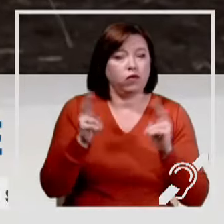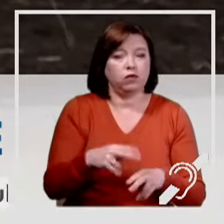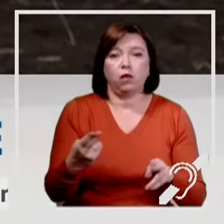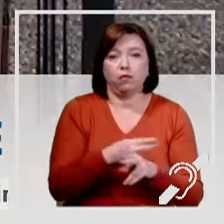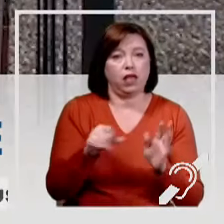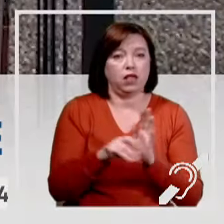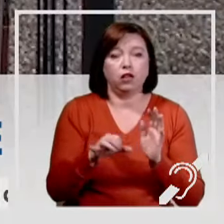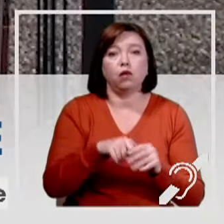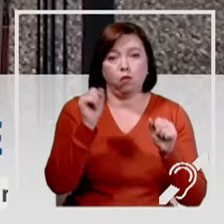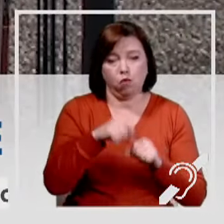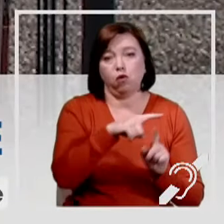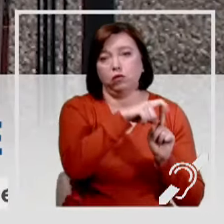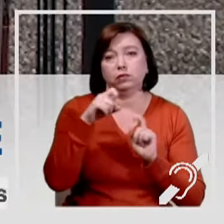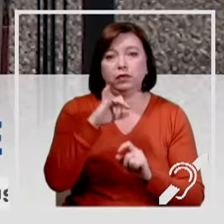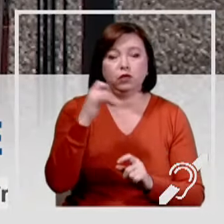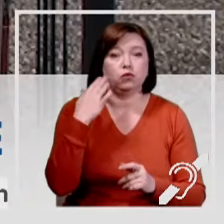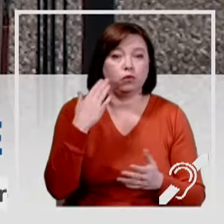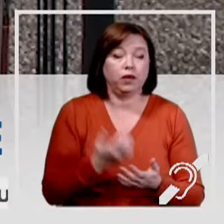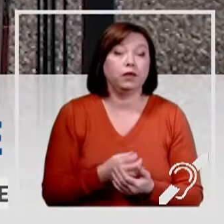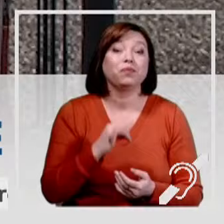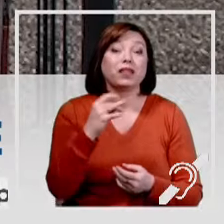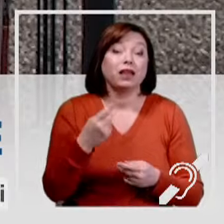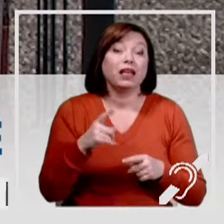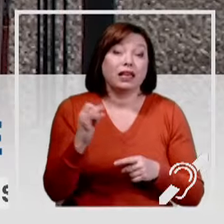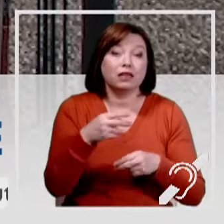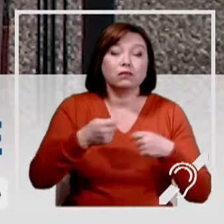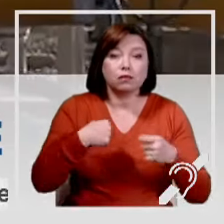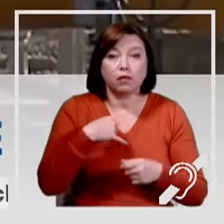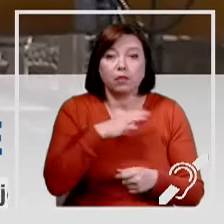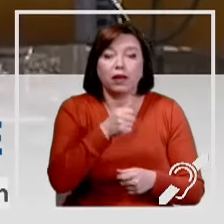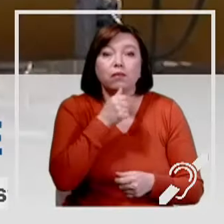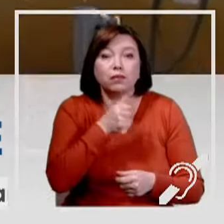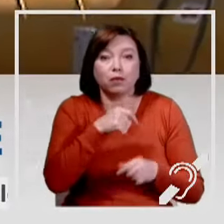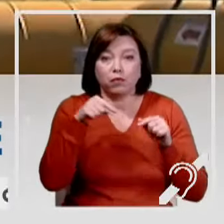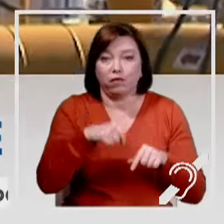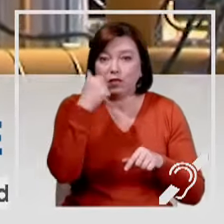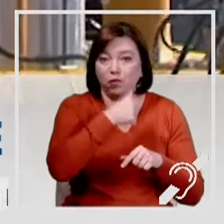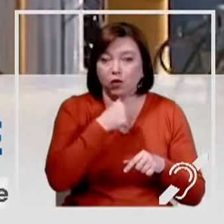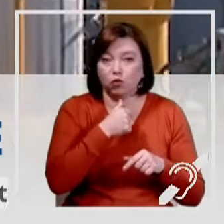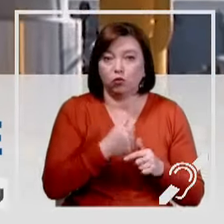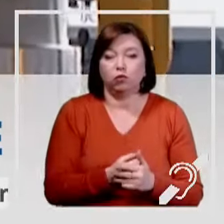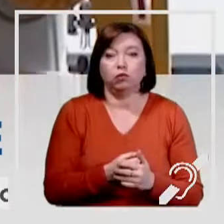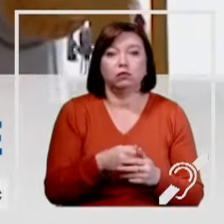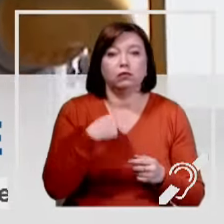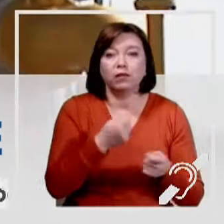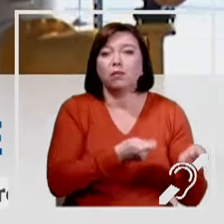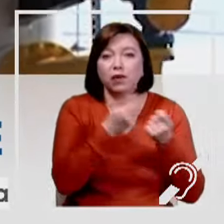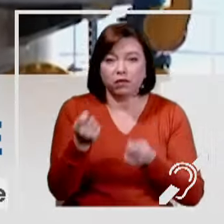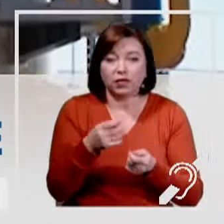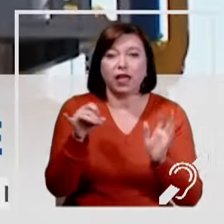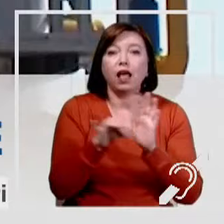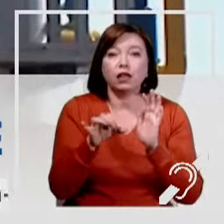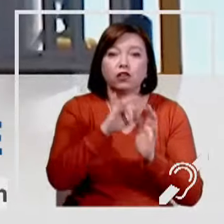fără energie electrică. Din punct de vedere comercial, am făcut teste în acest an și am adus energie din Bulgaria.